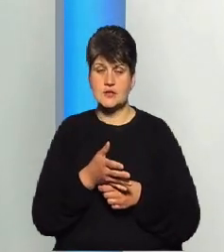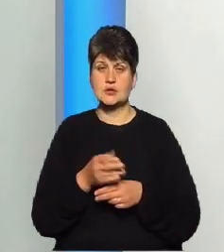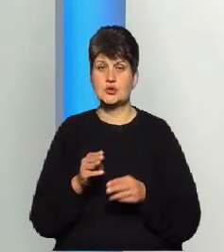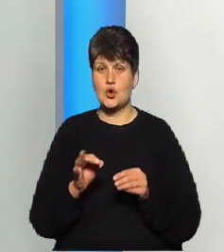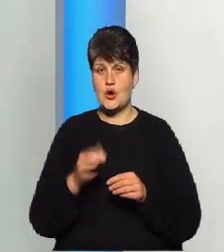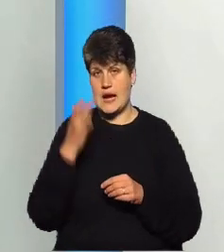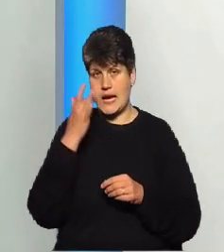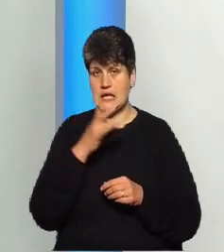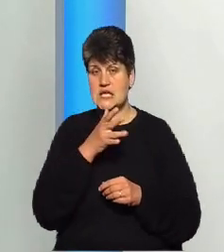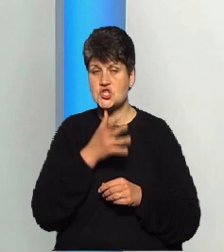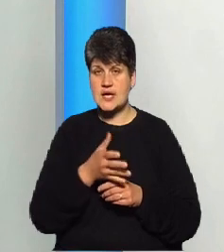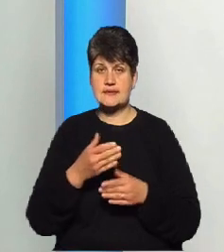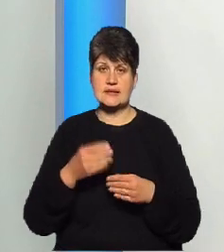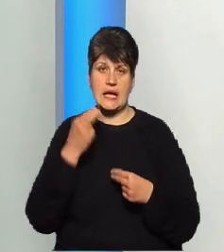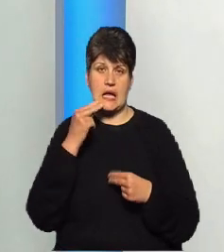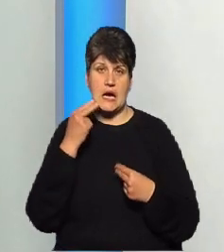для